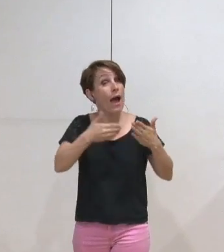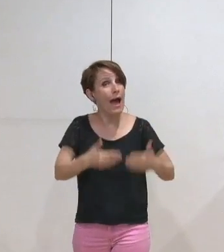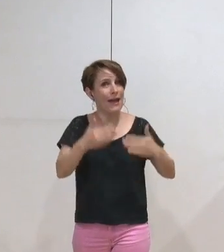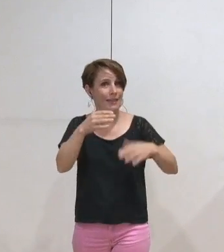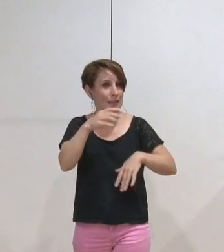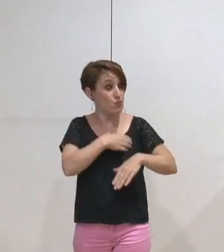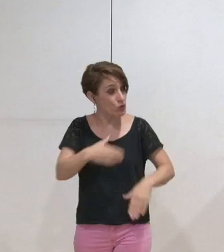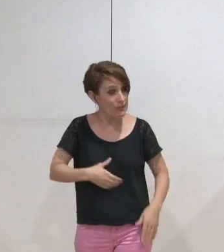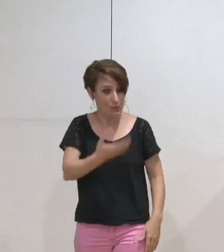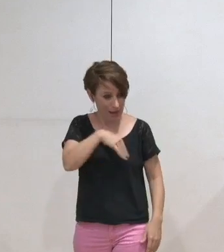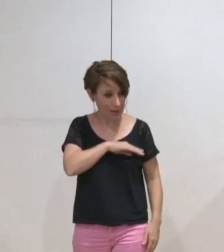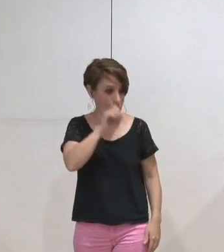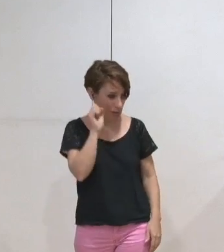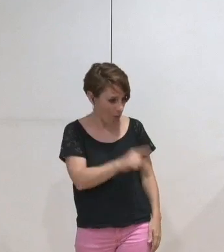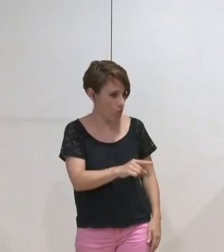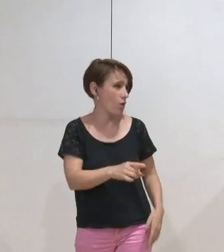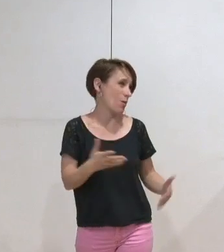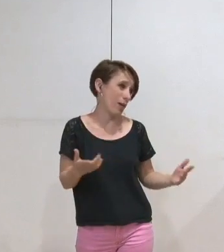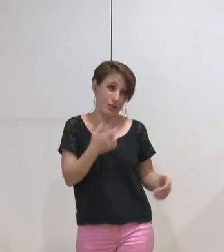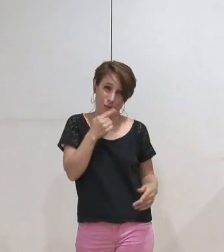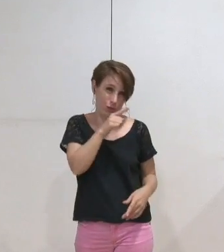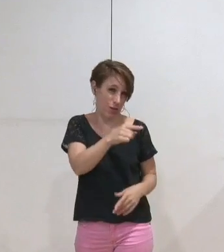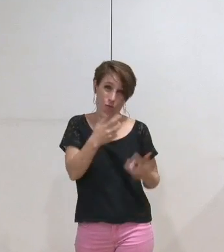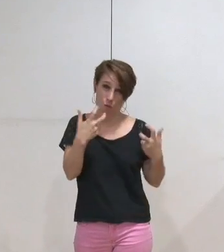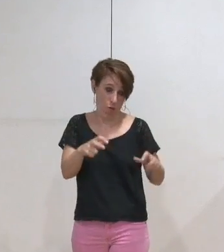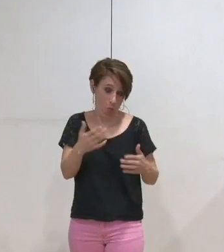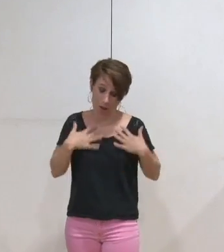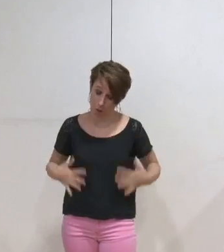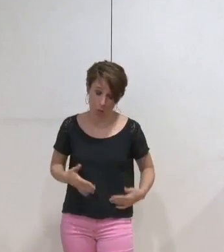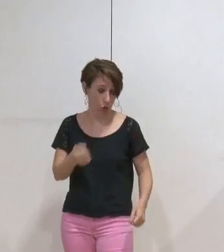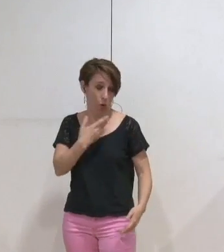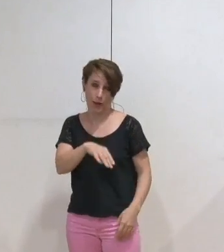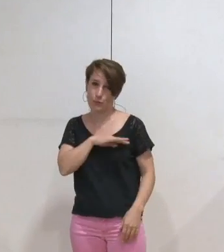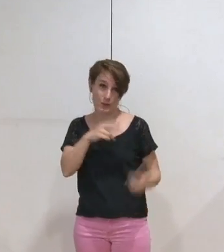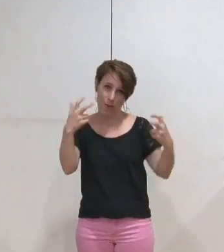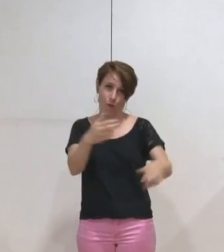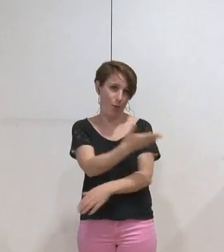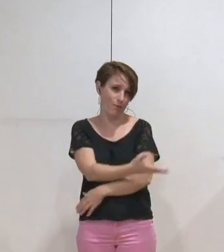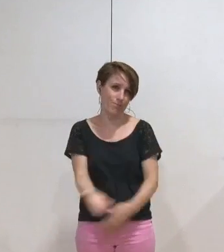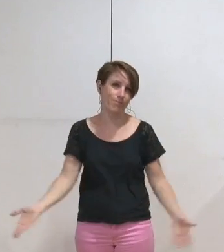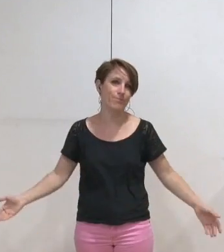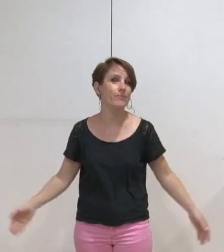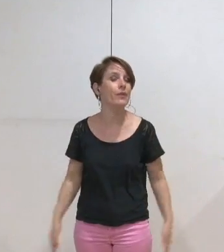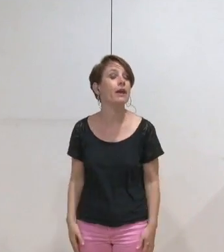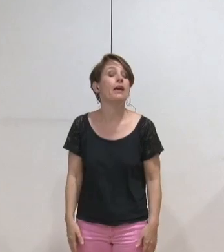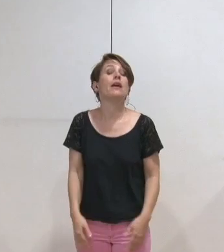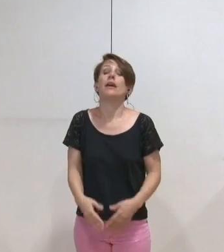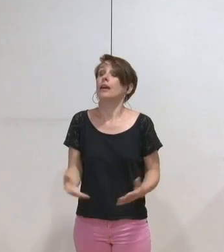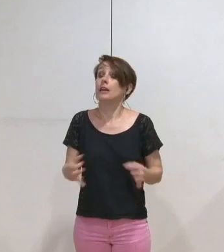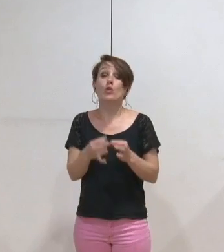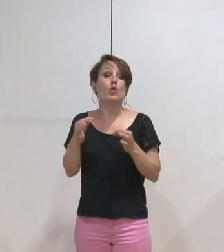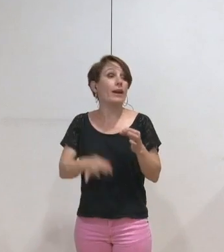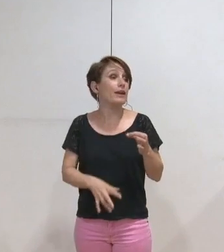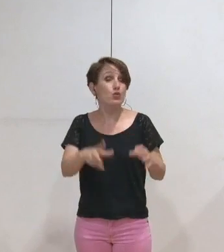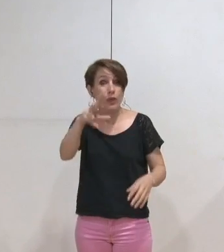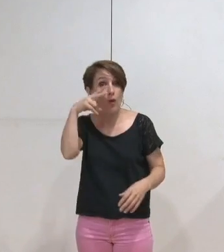c'est encore refusé d'adopter une attitude digne responsable et où sont les bienfaits humains quand on entretient dans